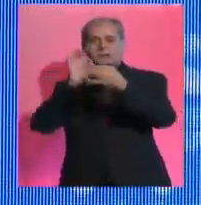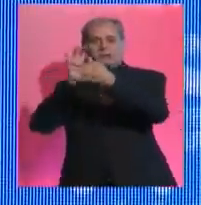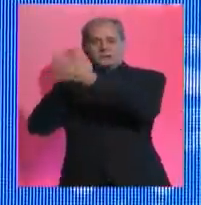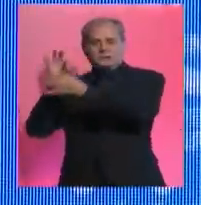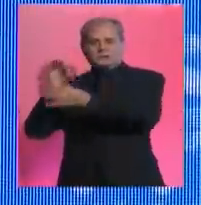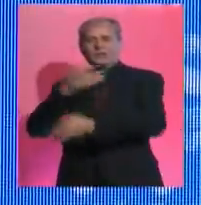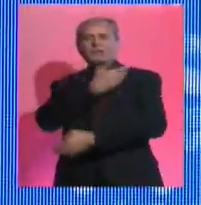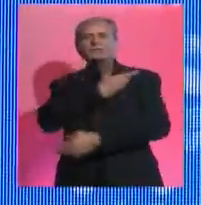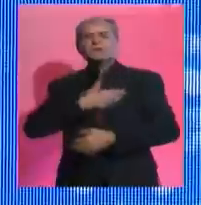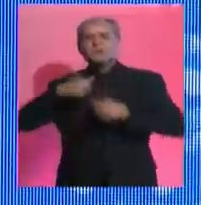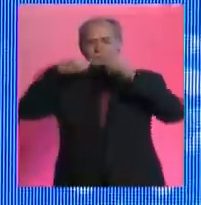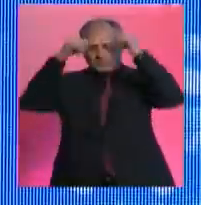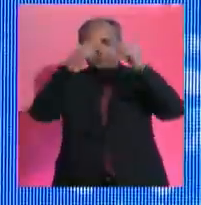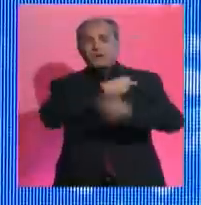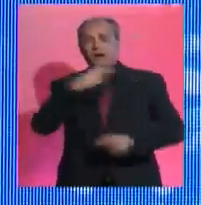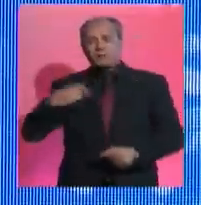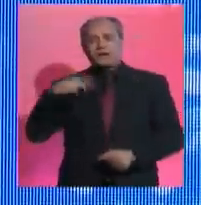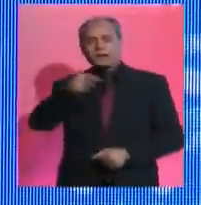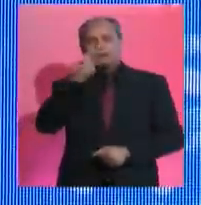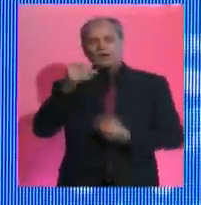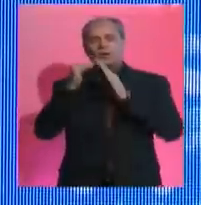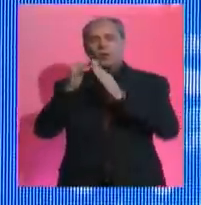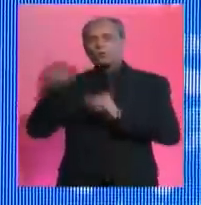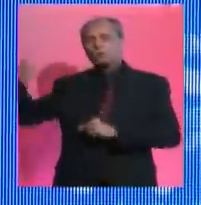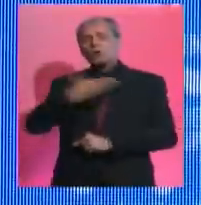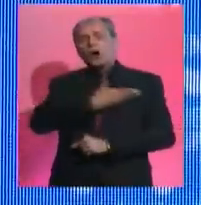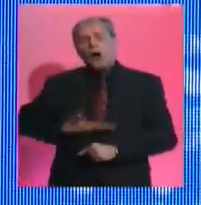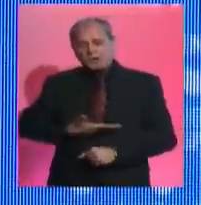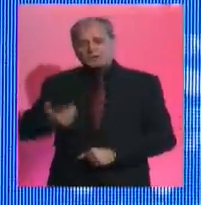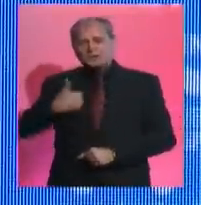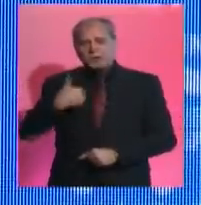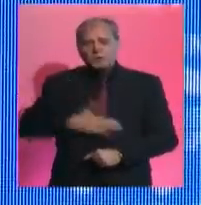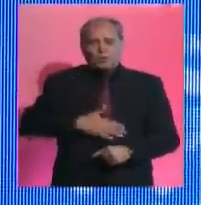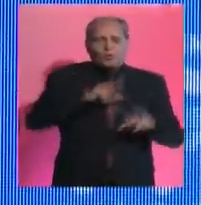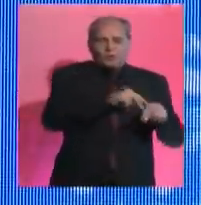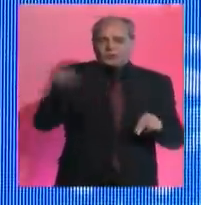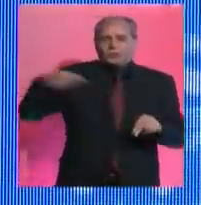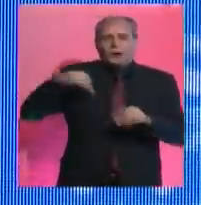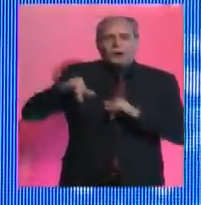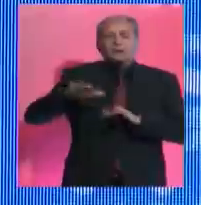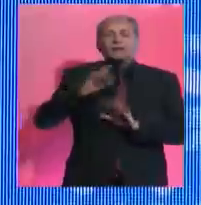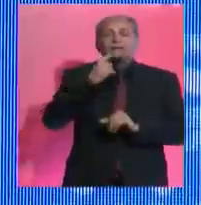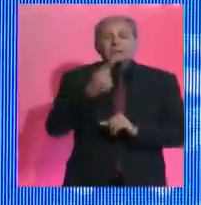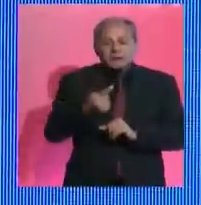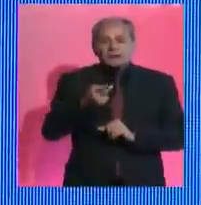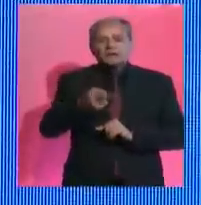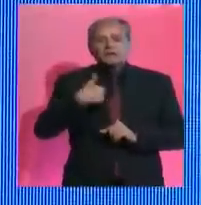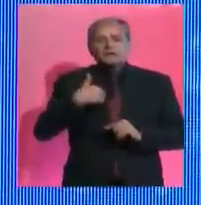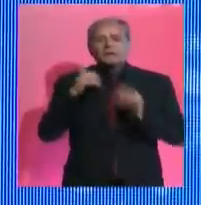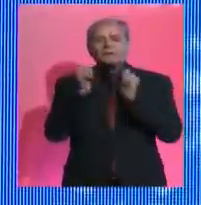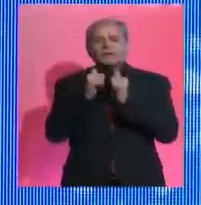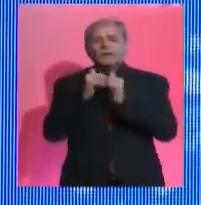Peygamberimiz Komşusu açken tok yatan bizden değildir diye buyurur Bu hadis sadece